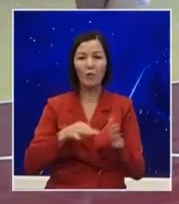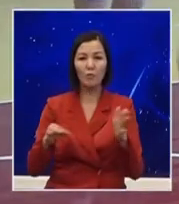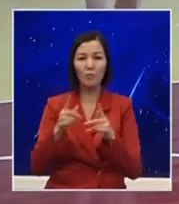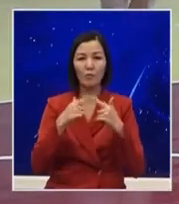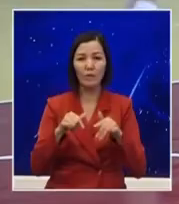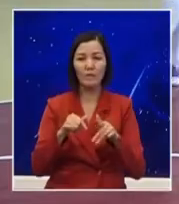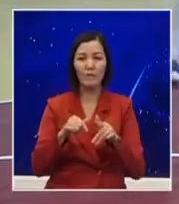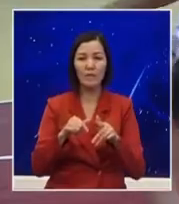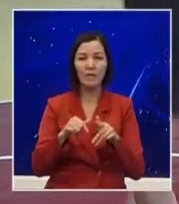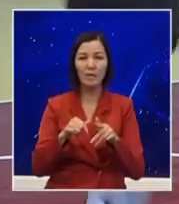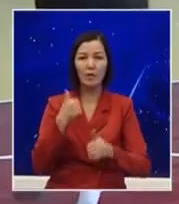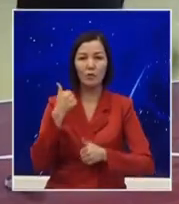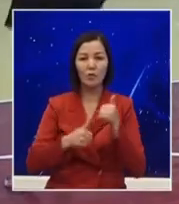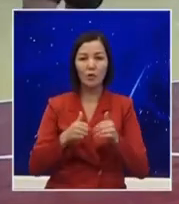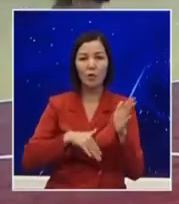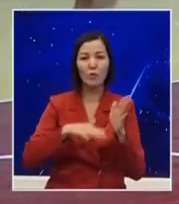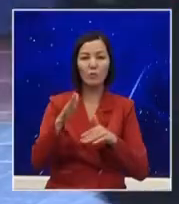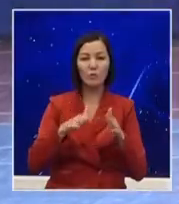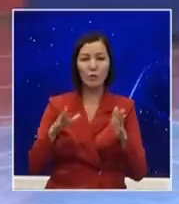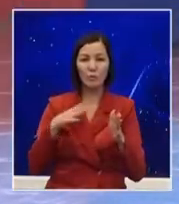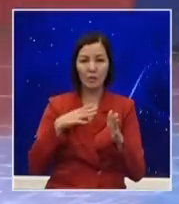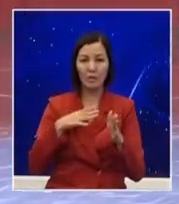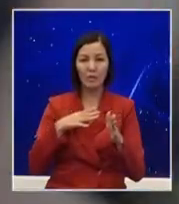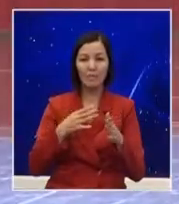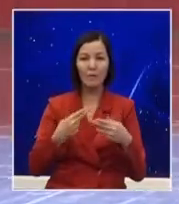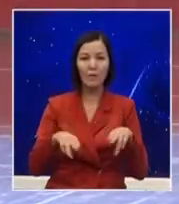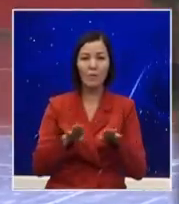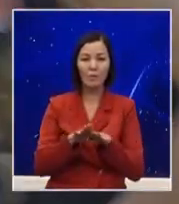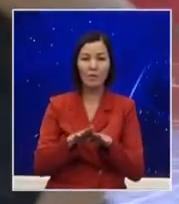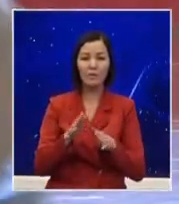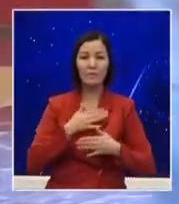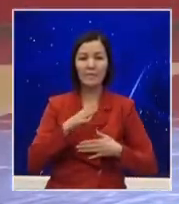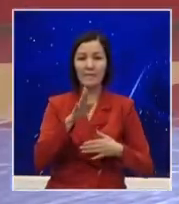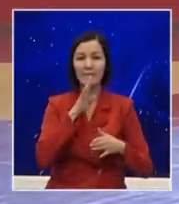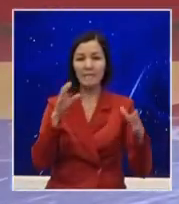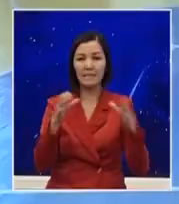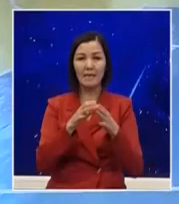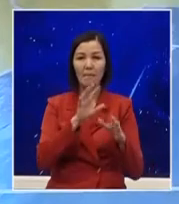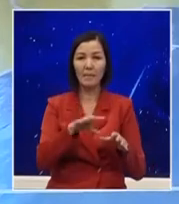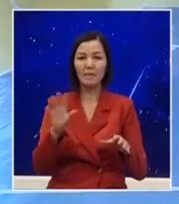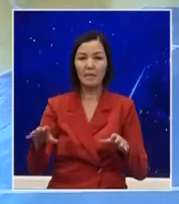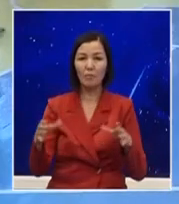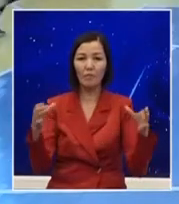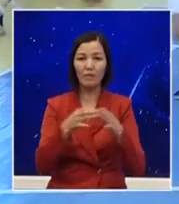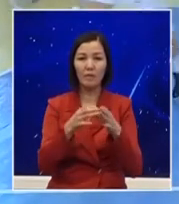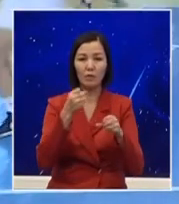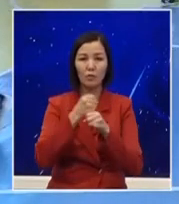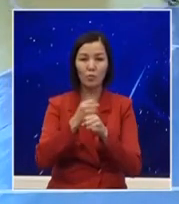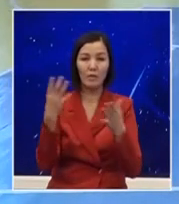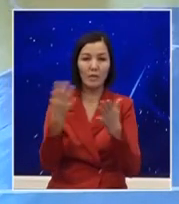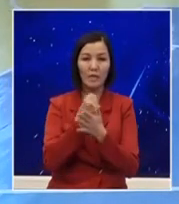облысында ұйымдастырылған елішілік додада үздік шықты. Осылайша жетісулықтар Қазақстан баскетбол федерациясы кубогын иеленіп